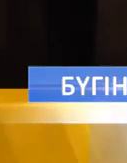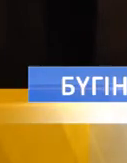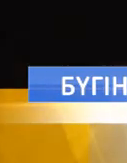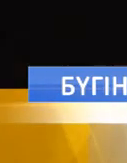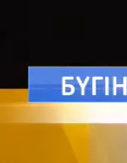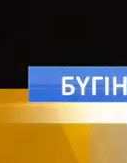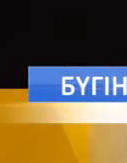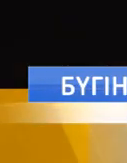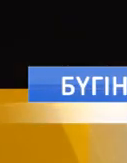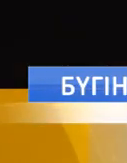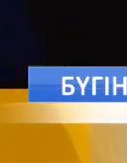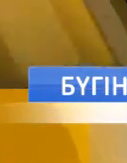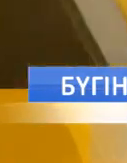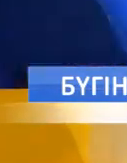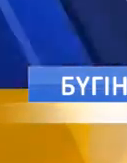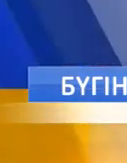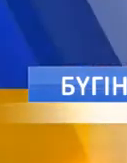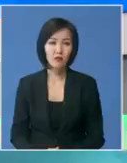Әлихан атты тарихи драмамен ашты.